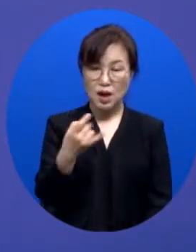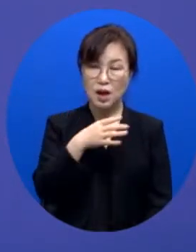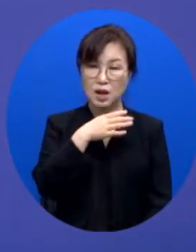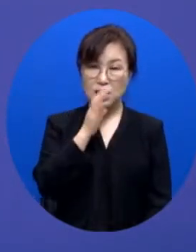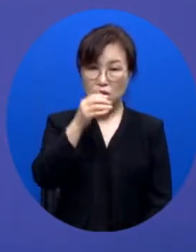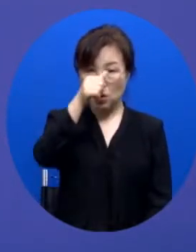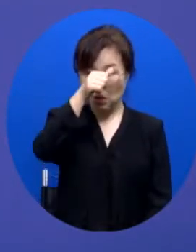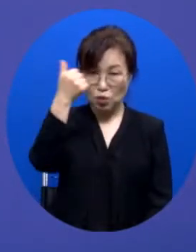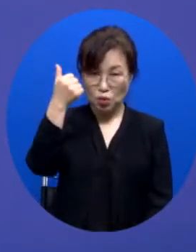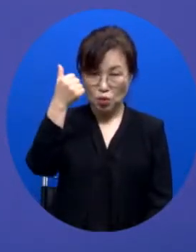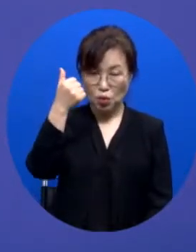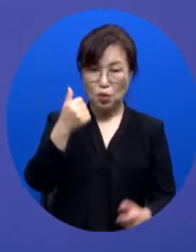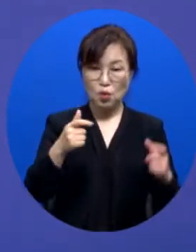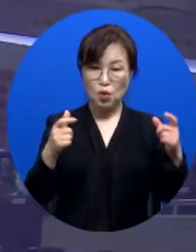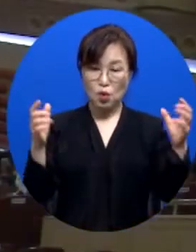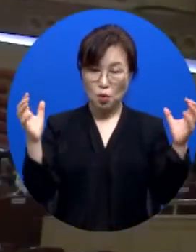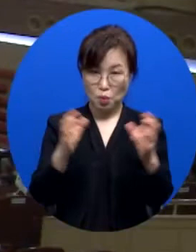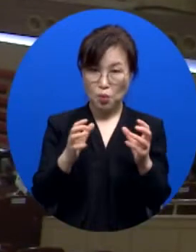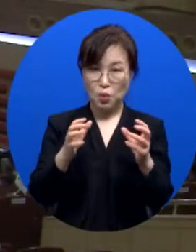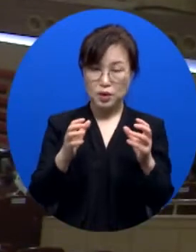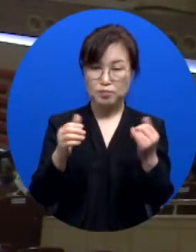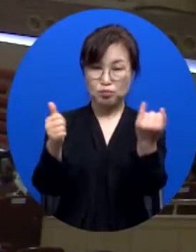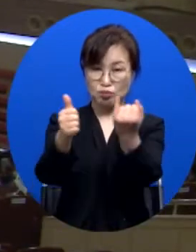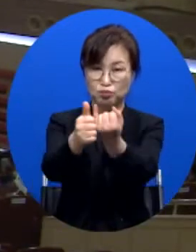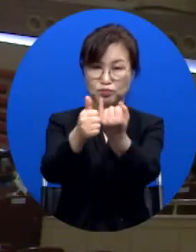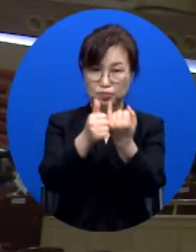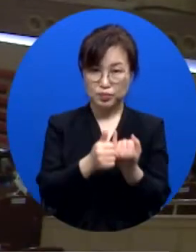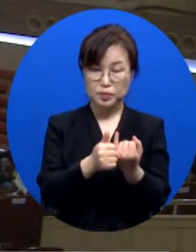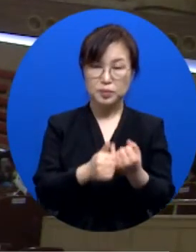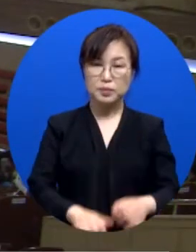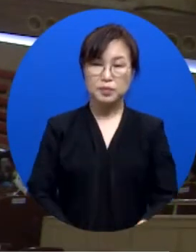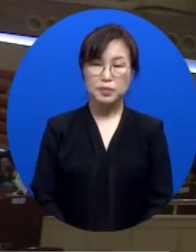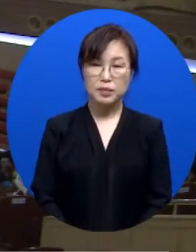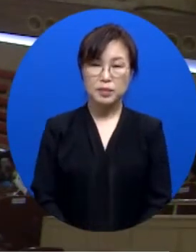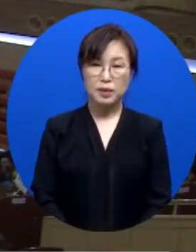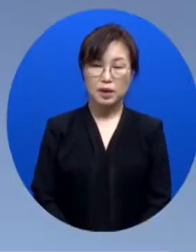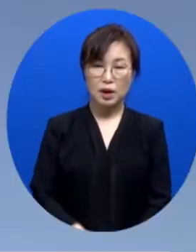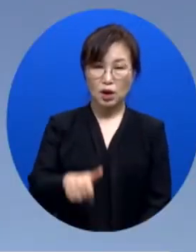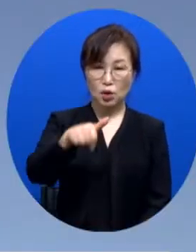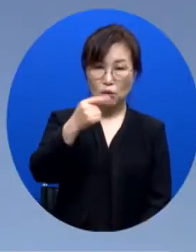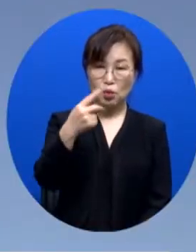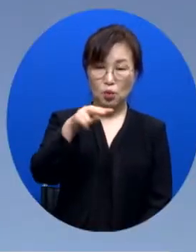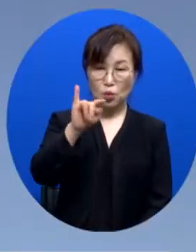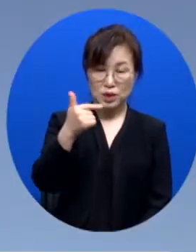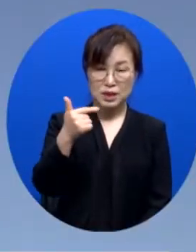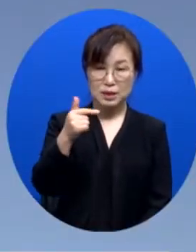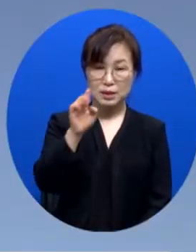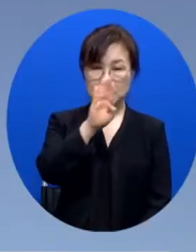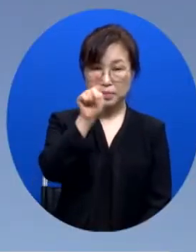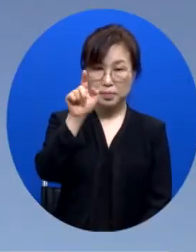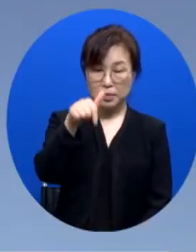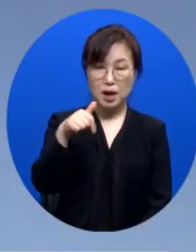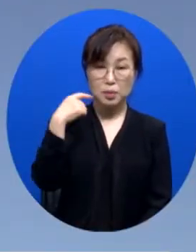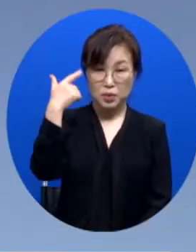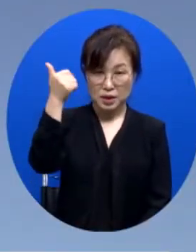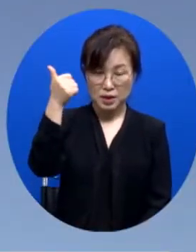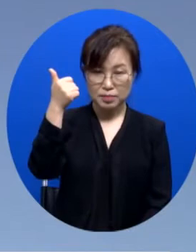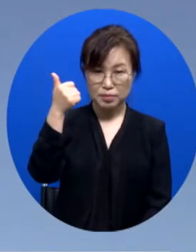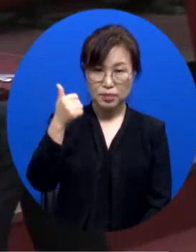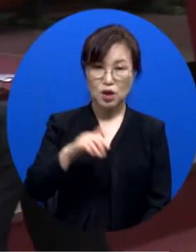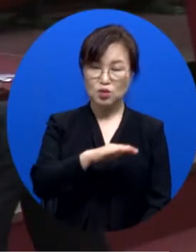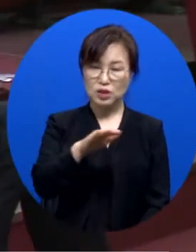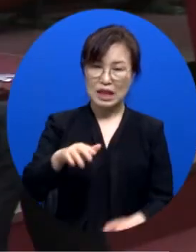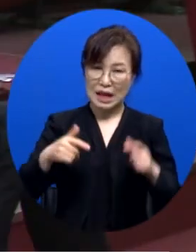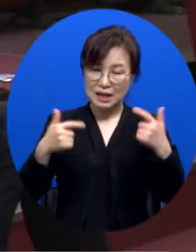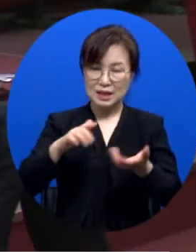부부 수 연회를 열어 주십니다 개회 웹에서 고신 총회장 박 영어 목사는 우리는 언제나 뜨거운